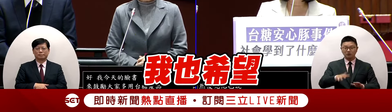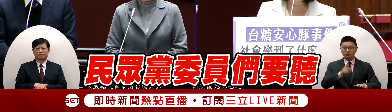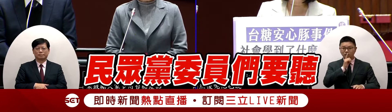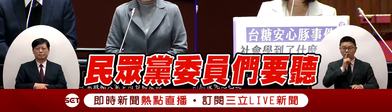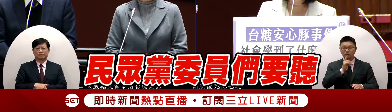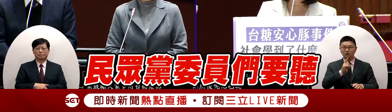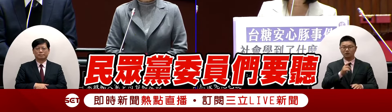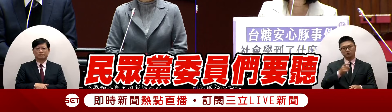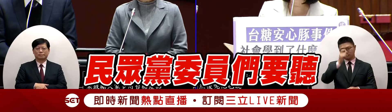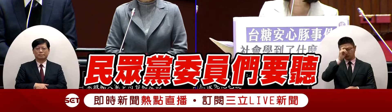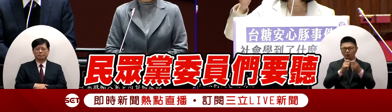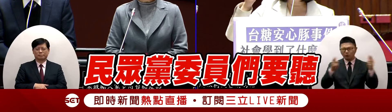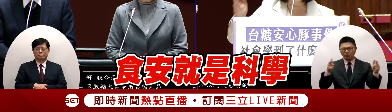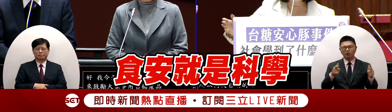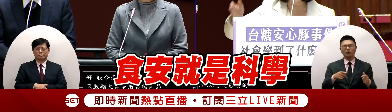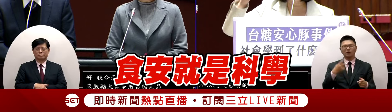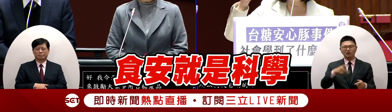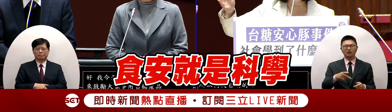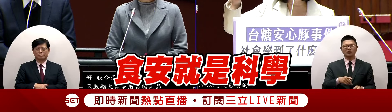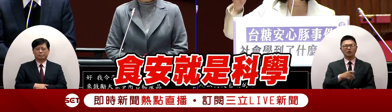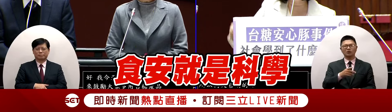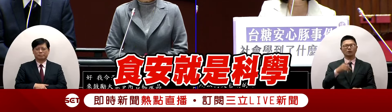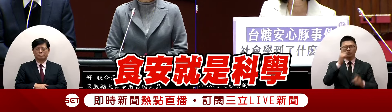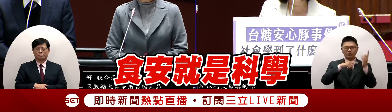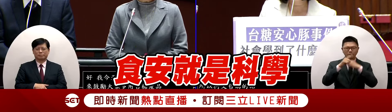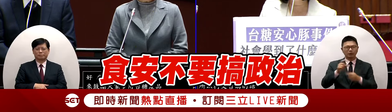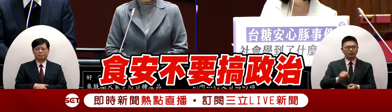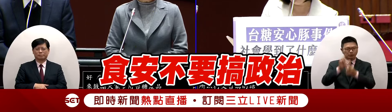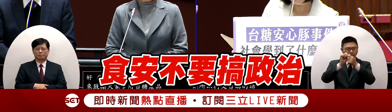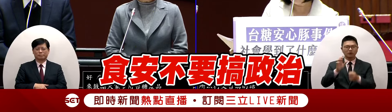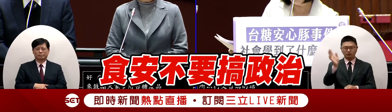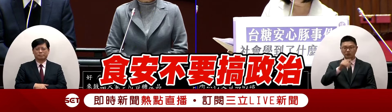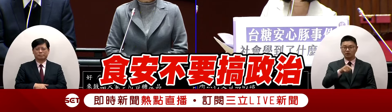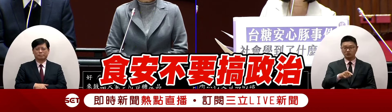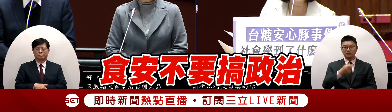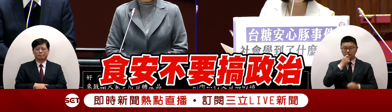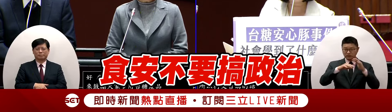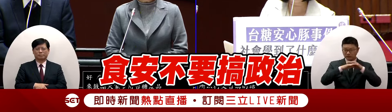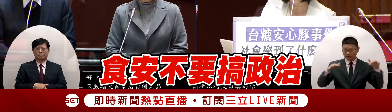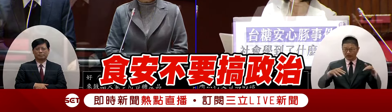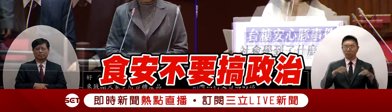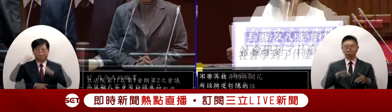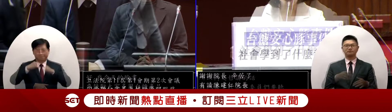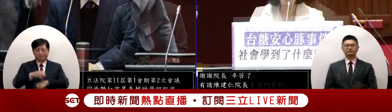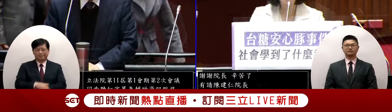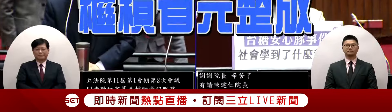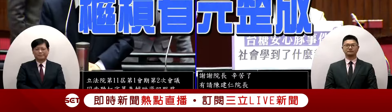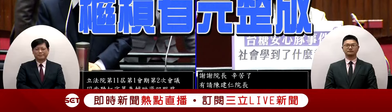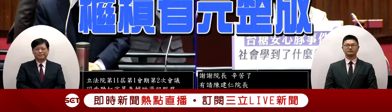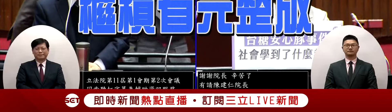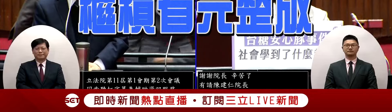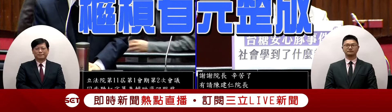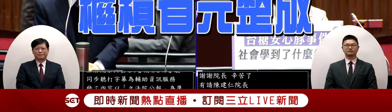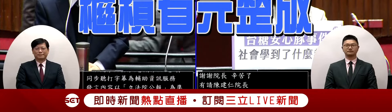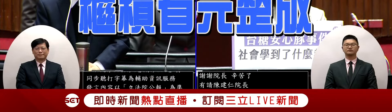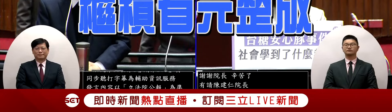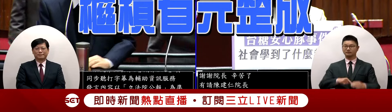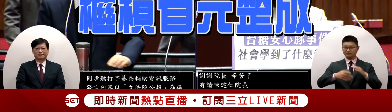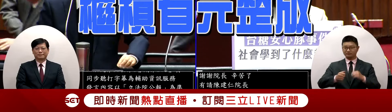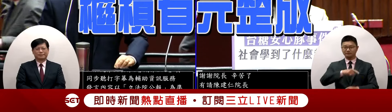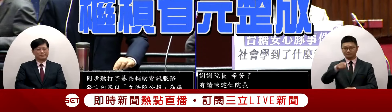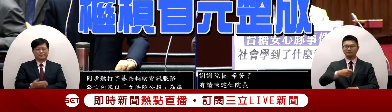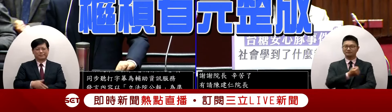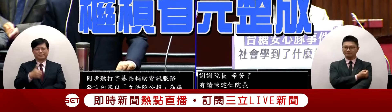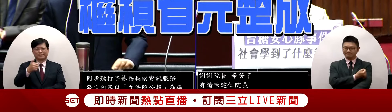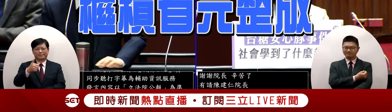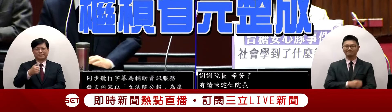众党的委员们要听。食安就是科学，食安不要搞政治。院长，大家都辛苦了。 不会，